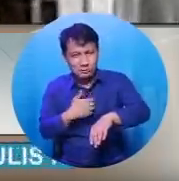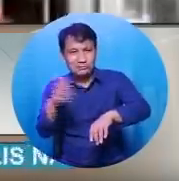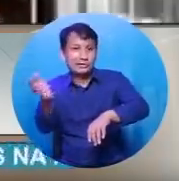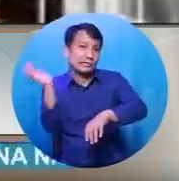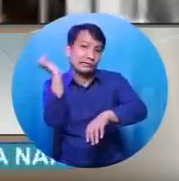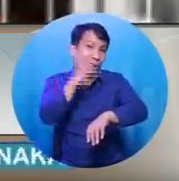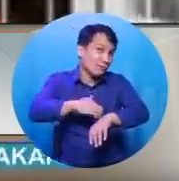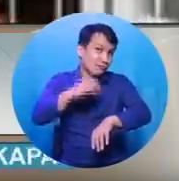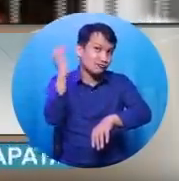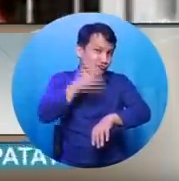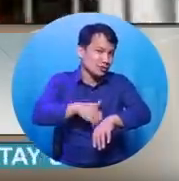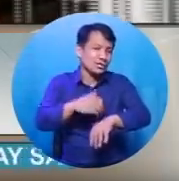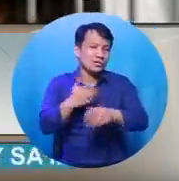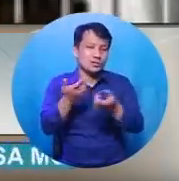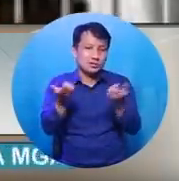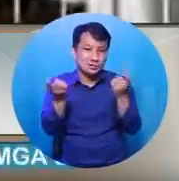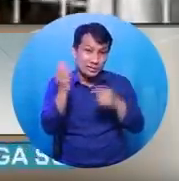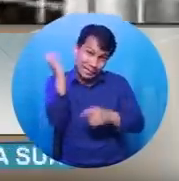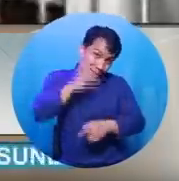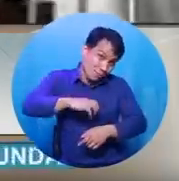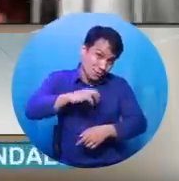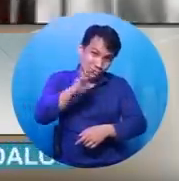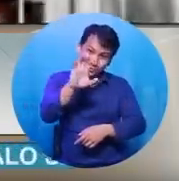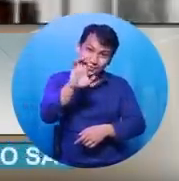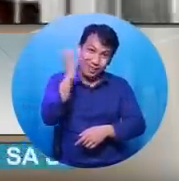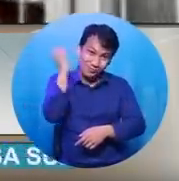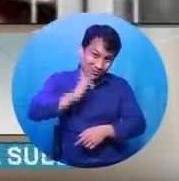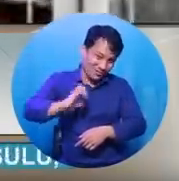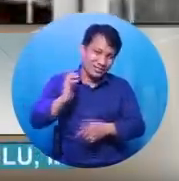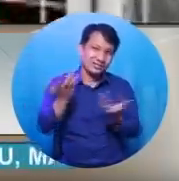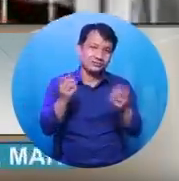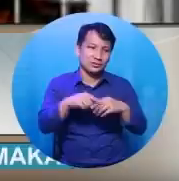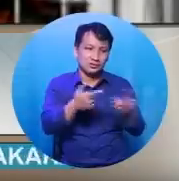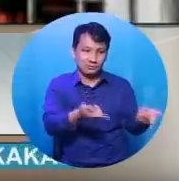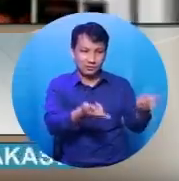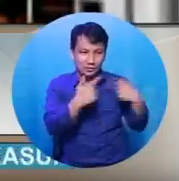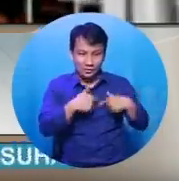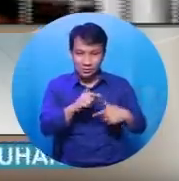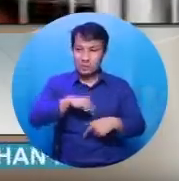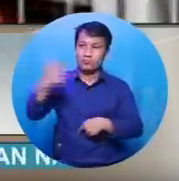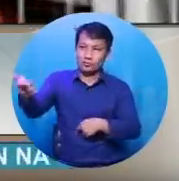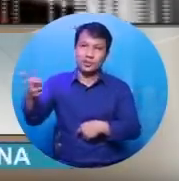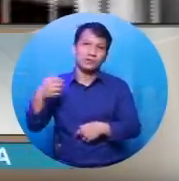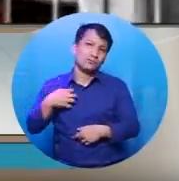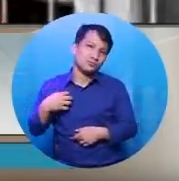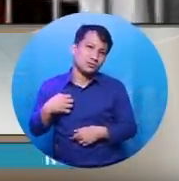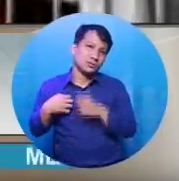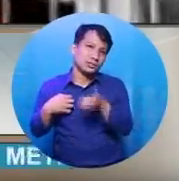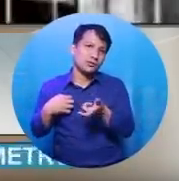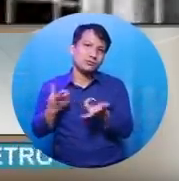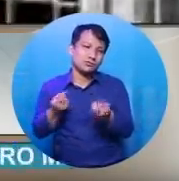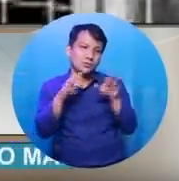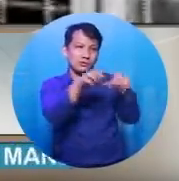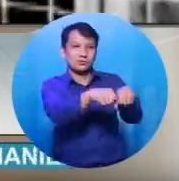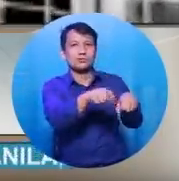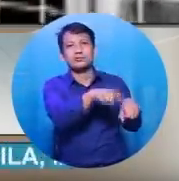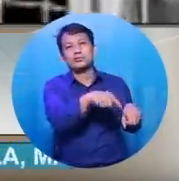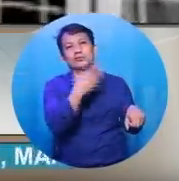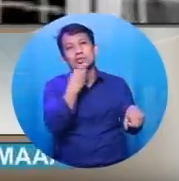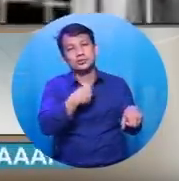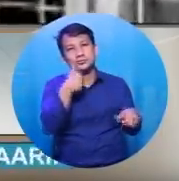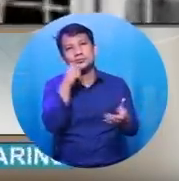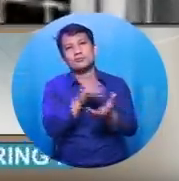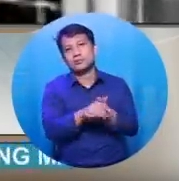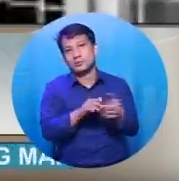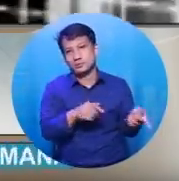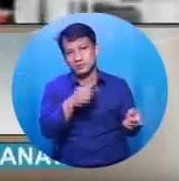kinalmod niya. Opo. So, ang nangyari ngayon, opo, para... nakarating sa pulis yung insidente, yung misis niyong nakulong.